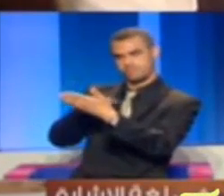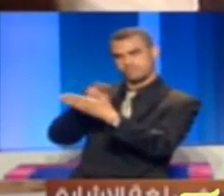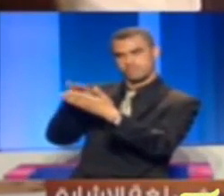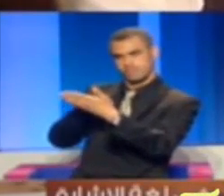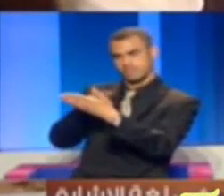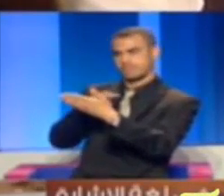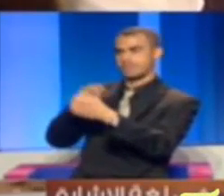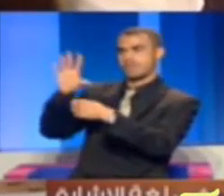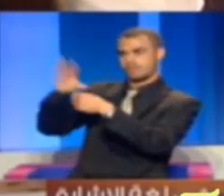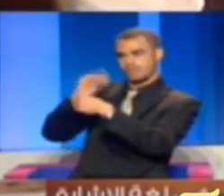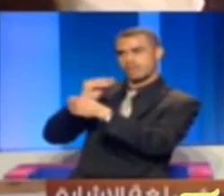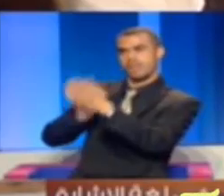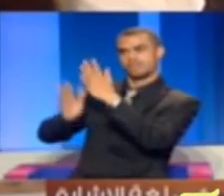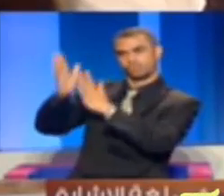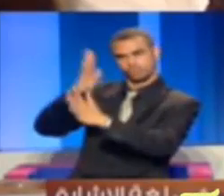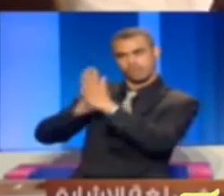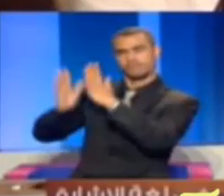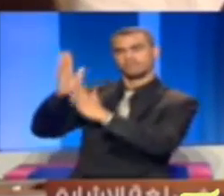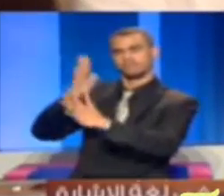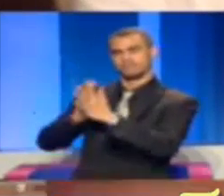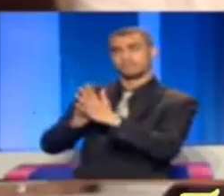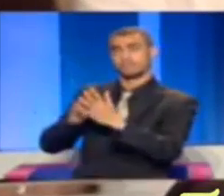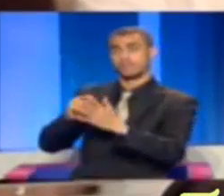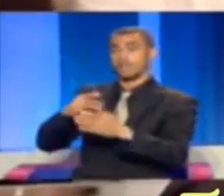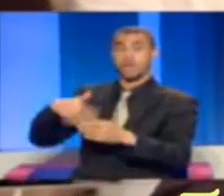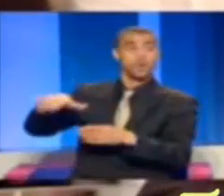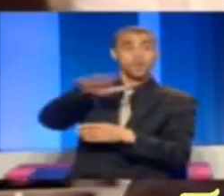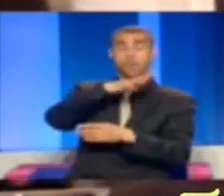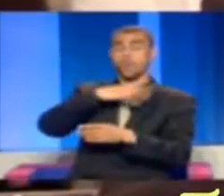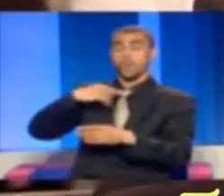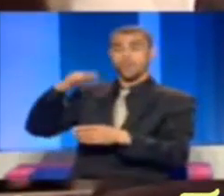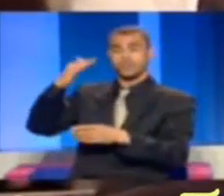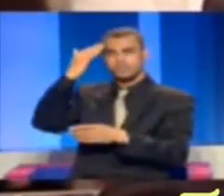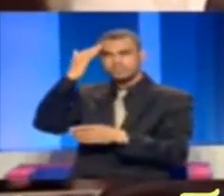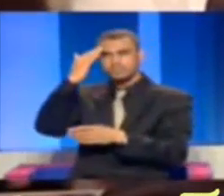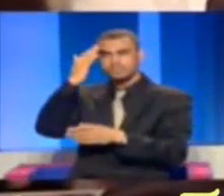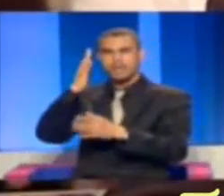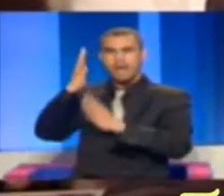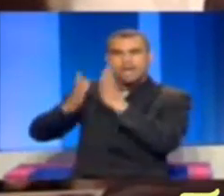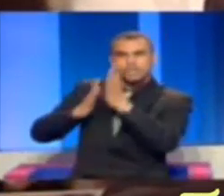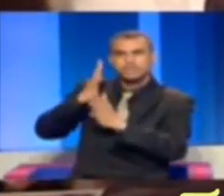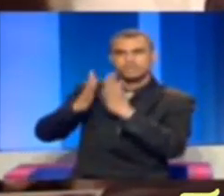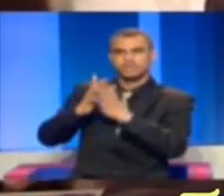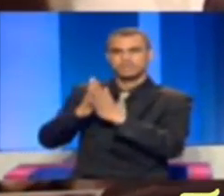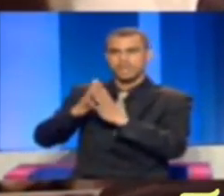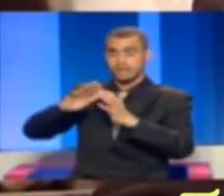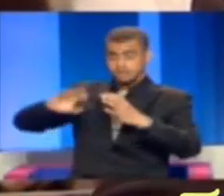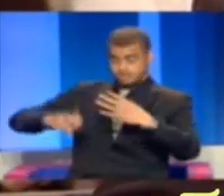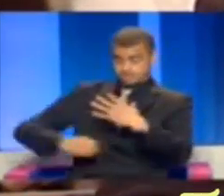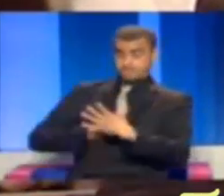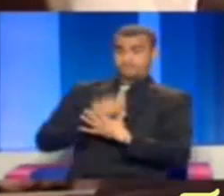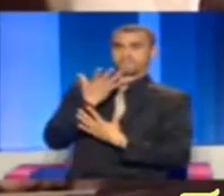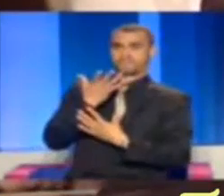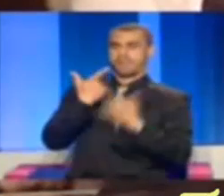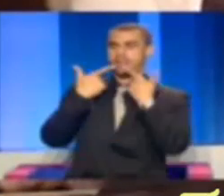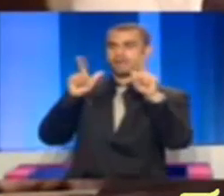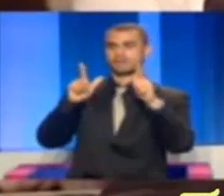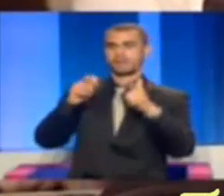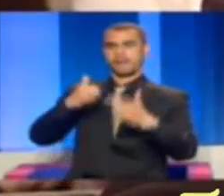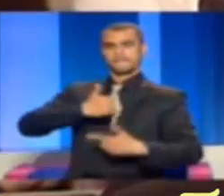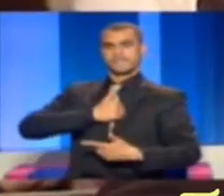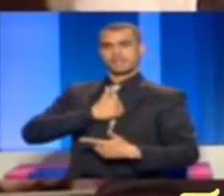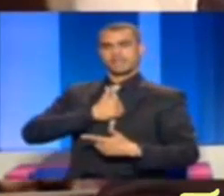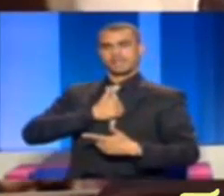الحال، ولتعليم لغه الاشاره. وحنا كنعرفوا بجميع ان لغه الاشاره كتخلق مع الاصم، لانه هو اللي تيكون